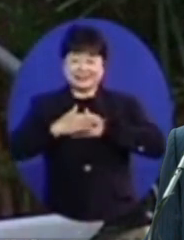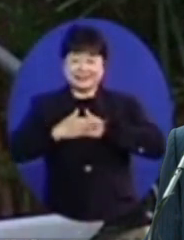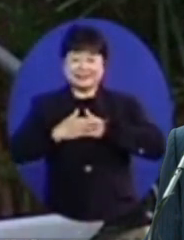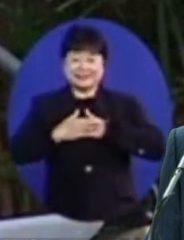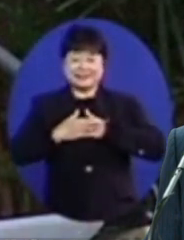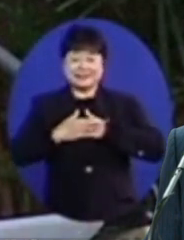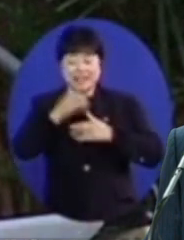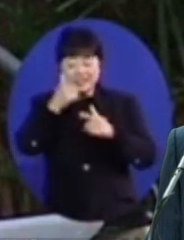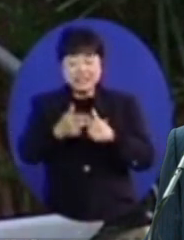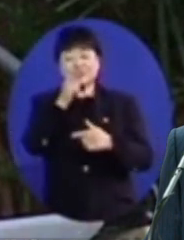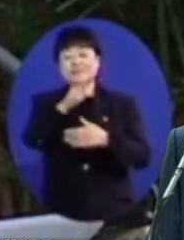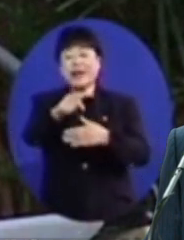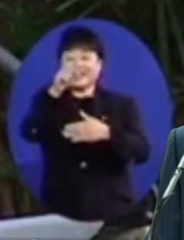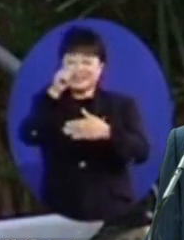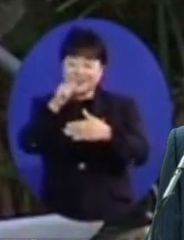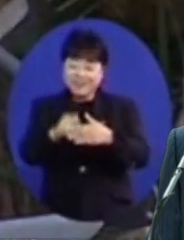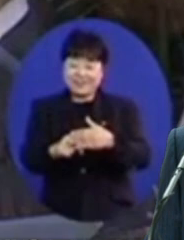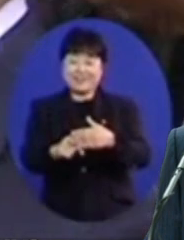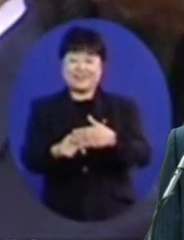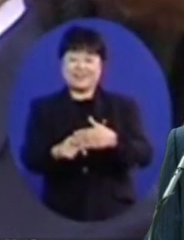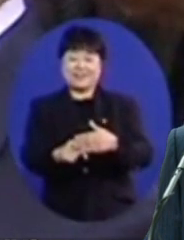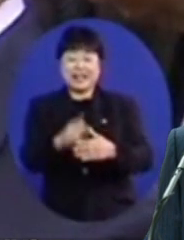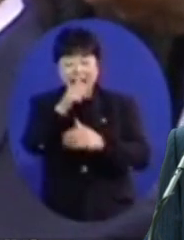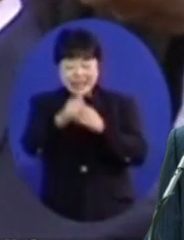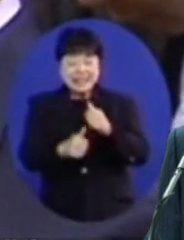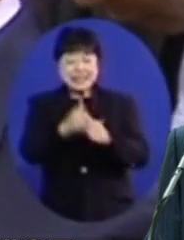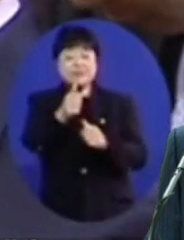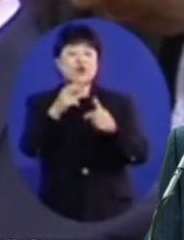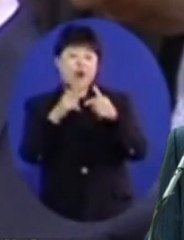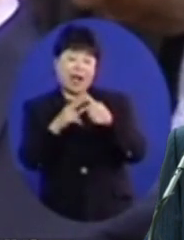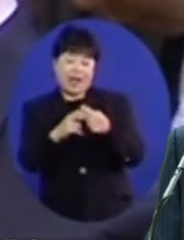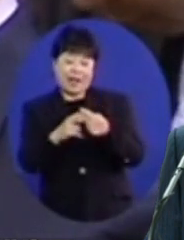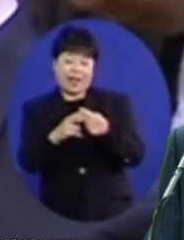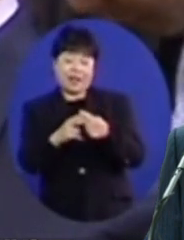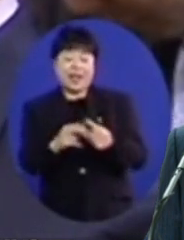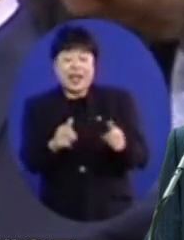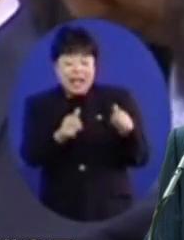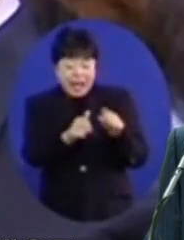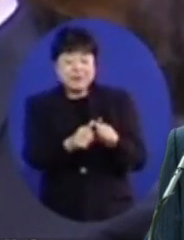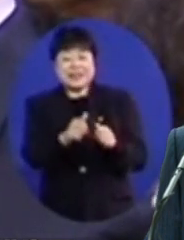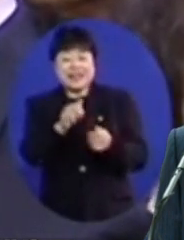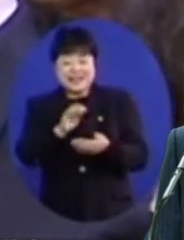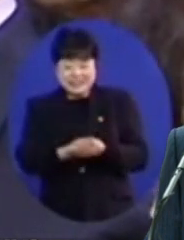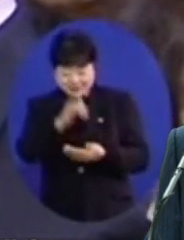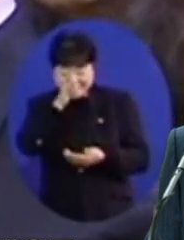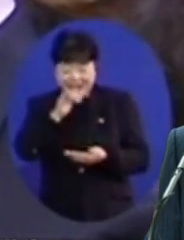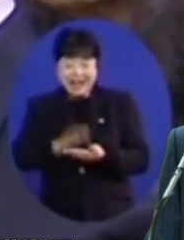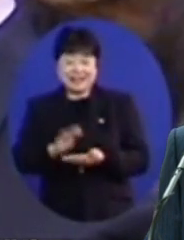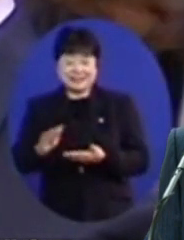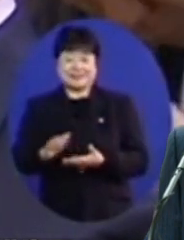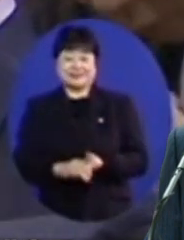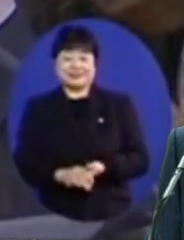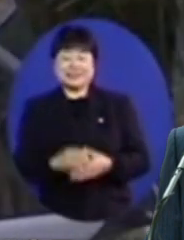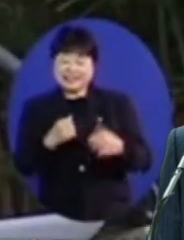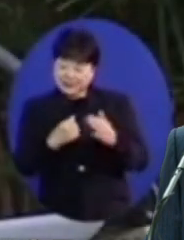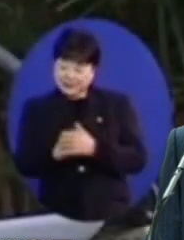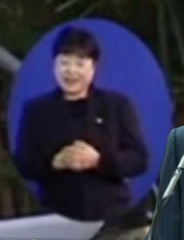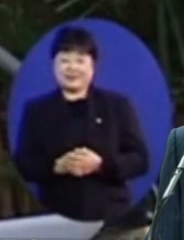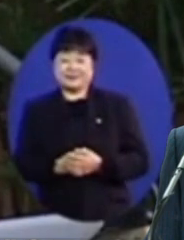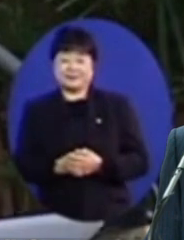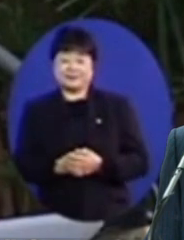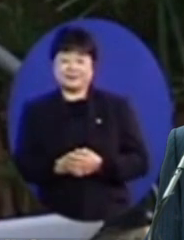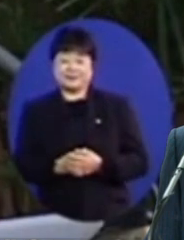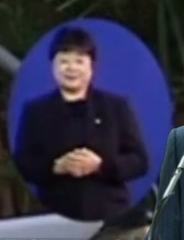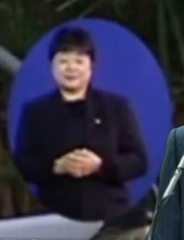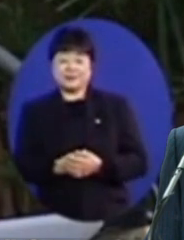예수님 안에서 하나님과 함께 있습니다 그러므로